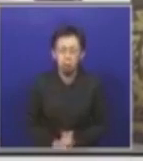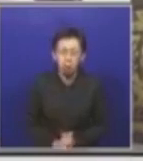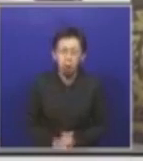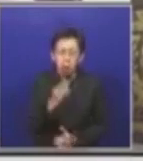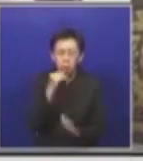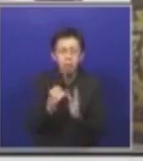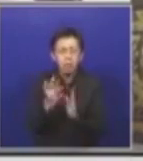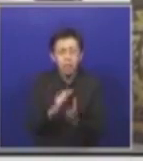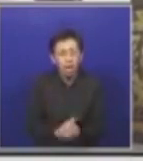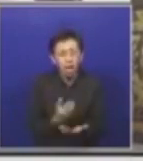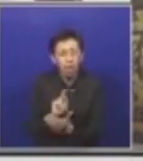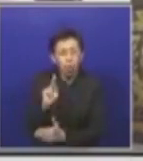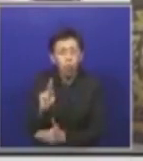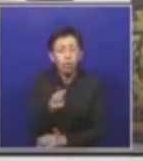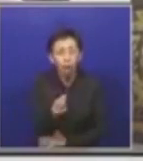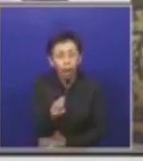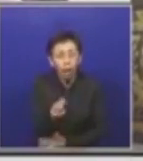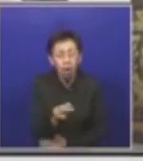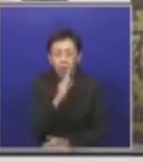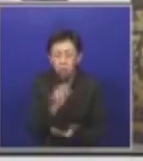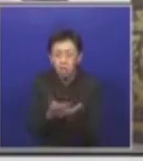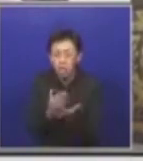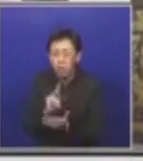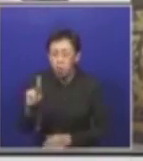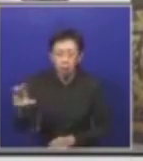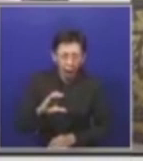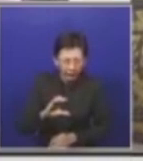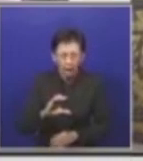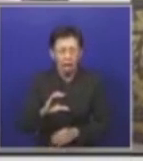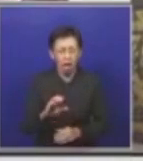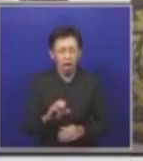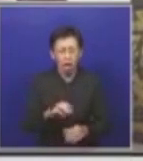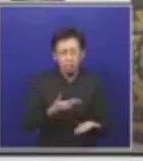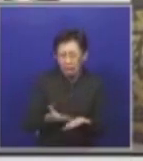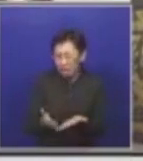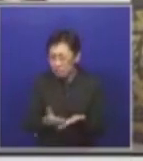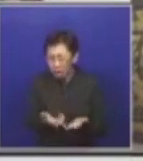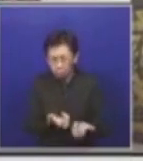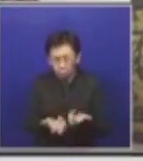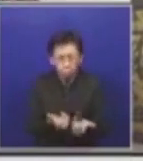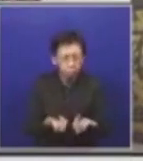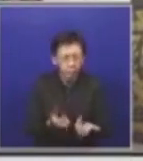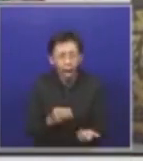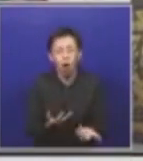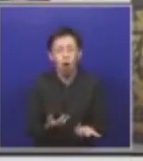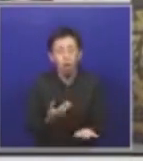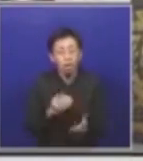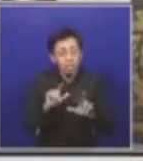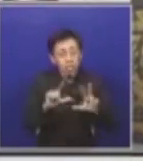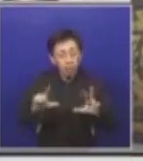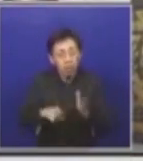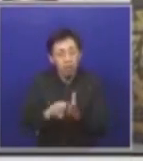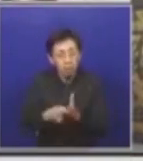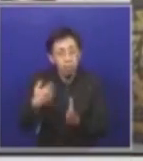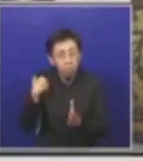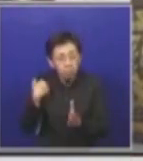ถึงถามว่าจำเป็นต้องกู้เท่าไหร่ถ้ากู้มาแล้วทำเล่นๆทำไม่ถึงแล้วมันเจ๊งเนี่ยอย่ากู้3ล้านล้านก็มีเหตุผลแ